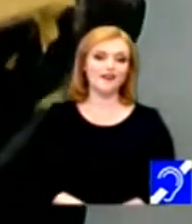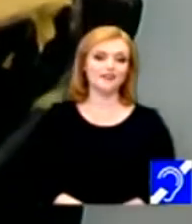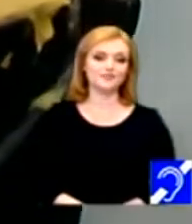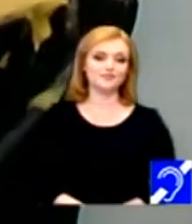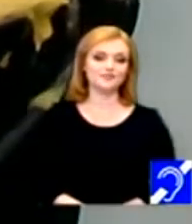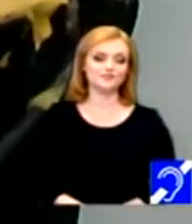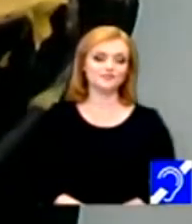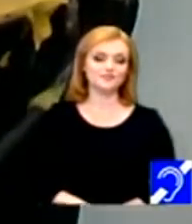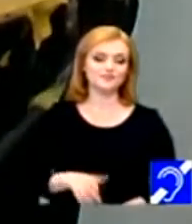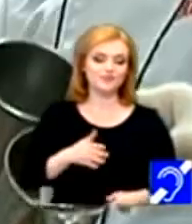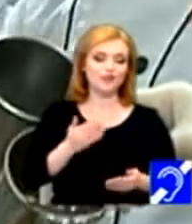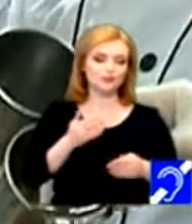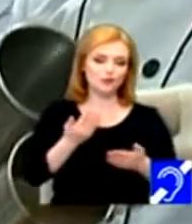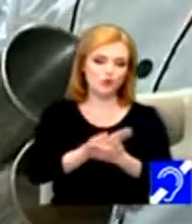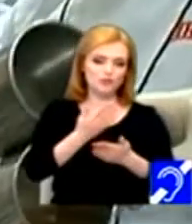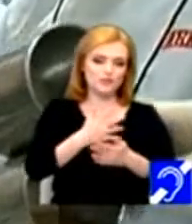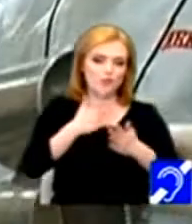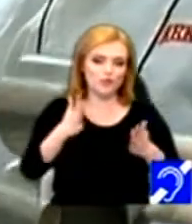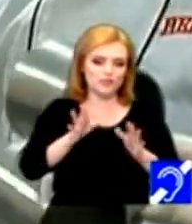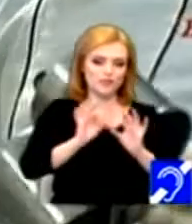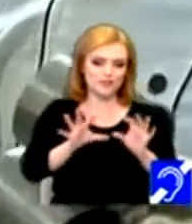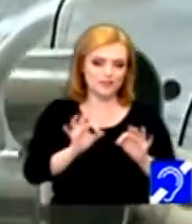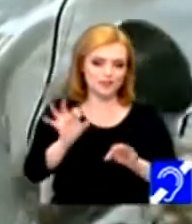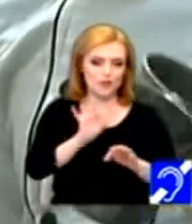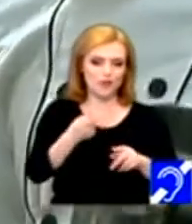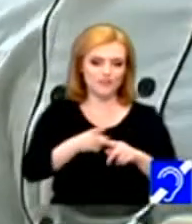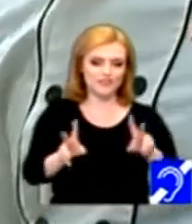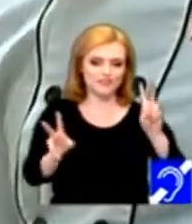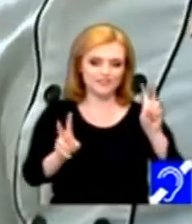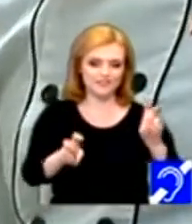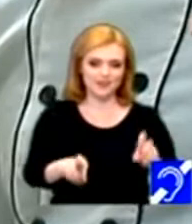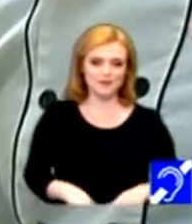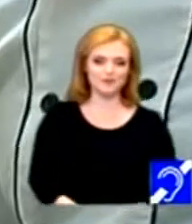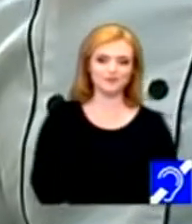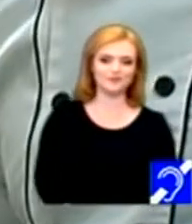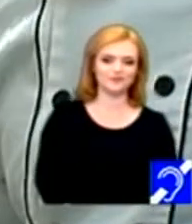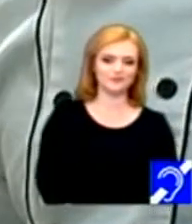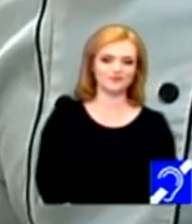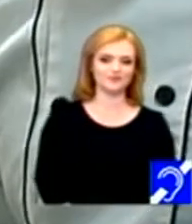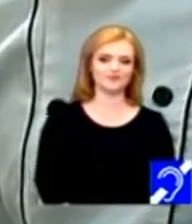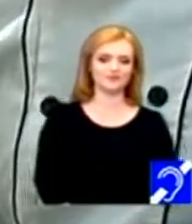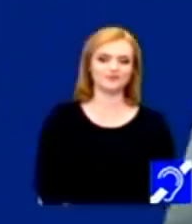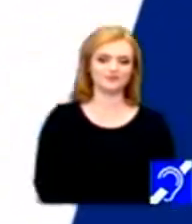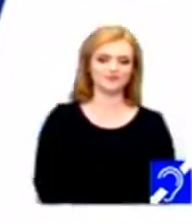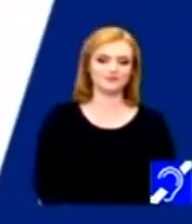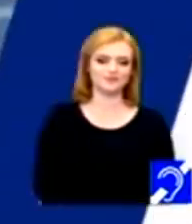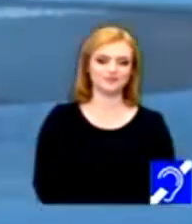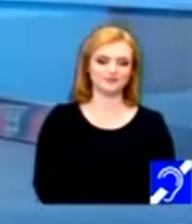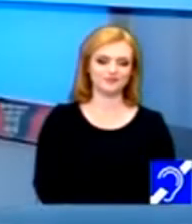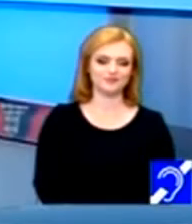menținere a păcii. În telejurnal vedeți că misiunea, deloc ușoară, a fost dusă la bun sfârșit de viitorii bucătari.